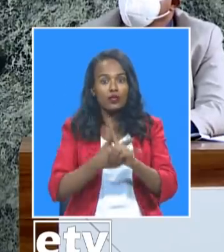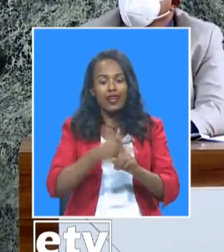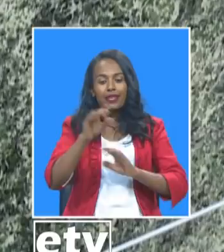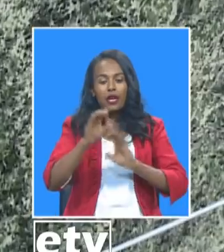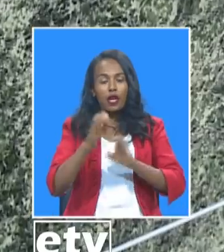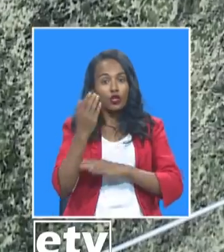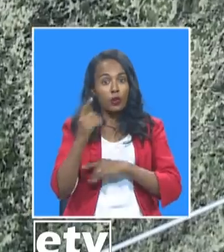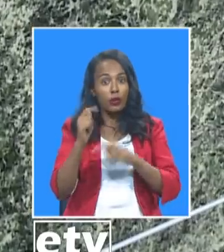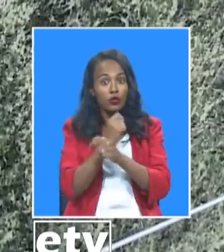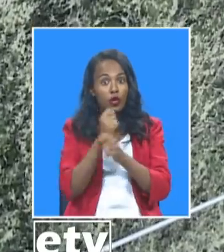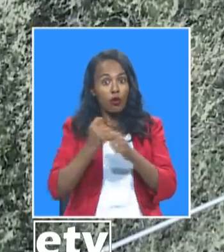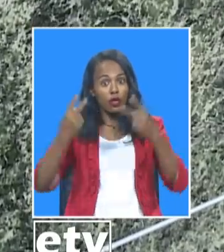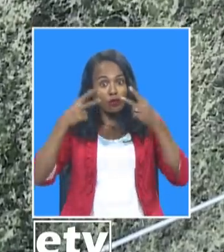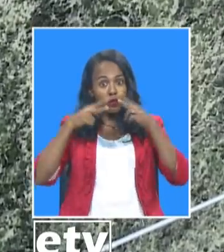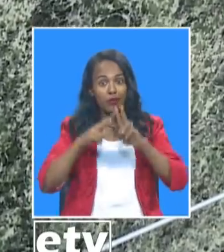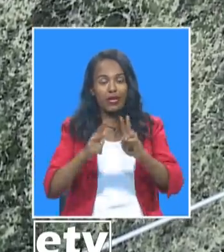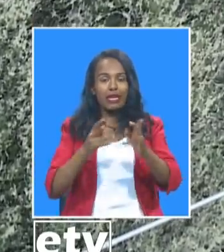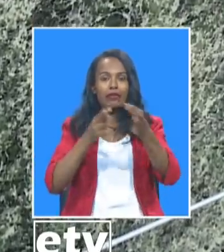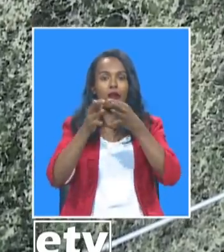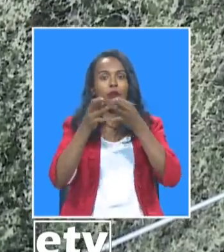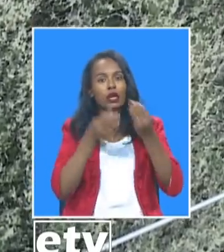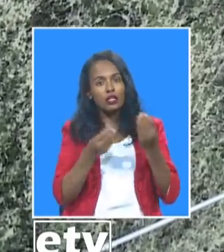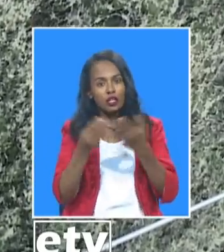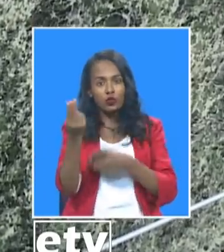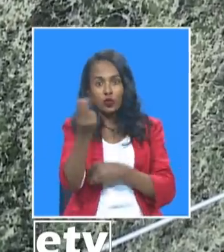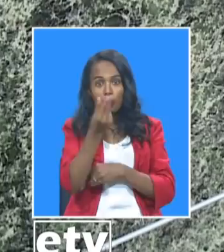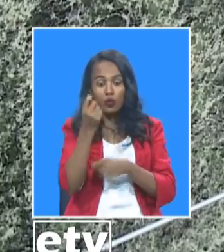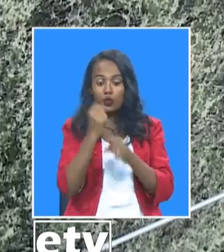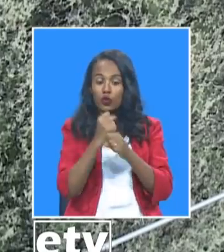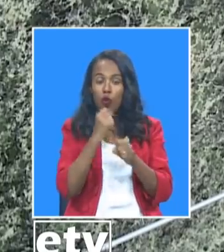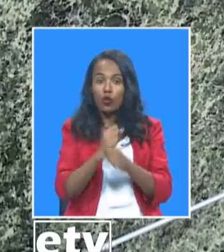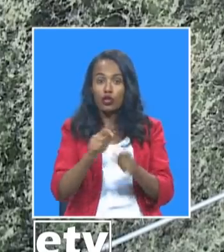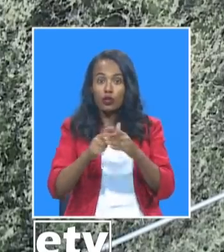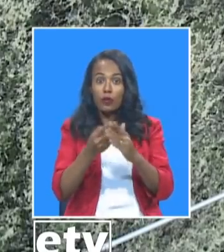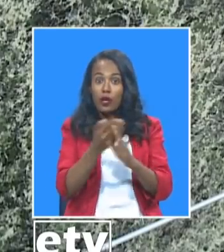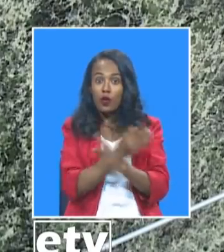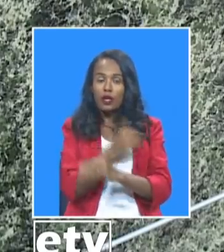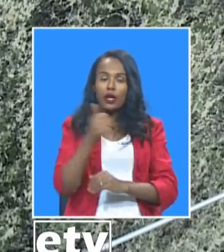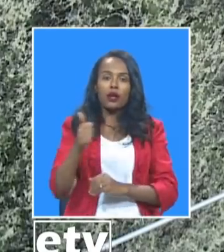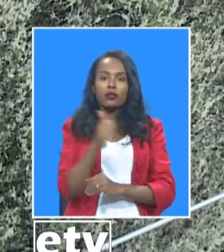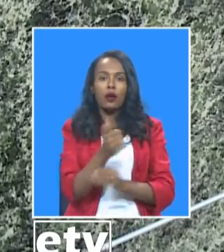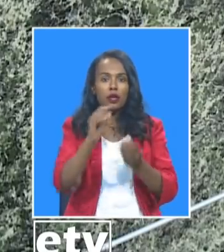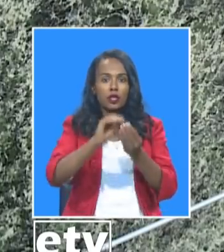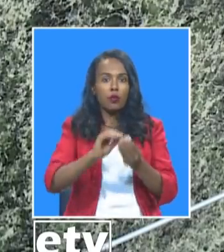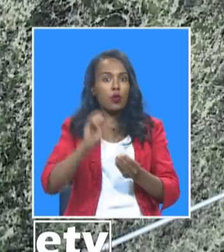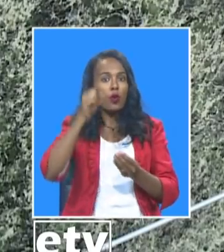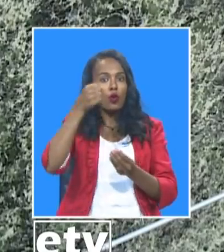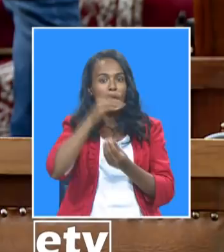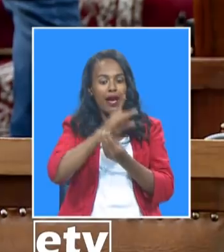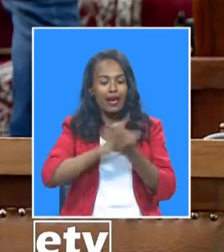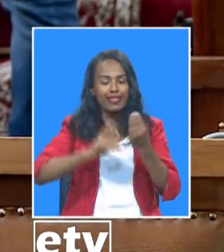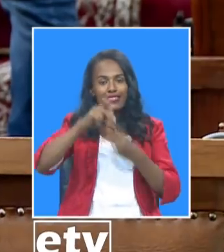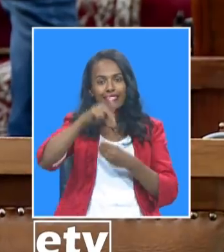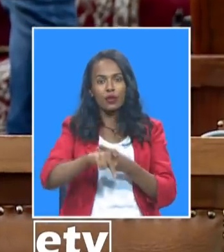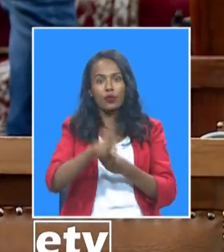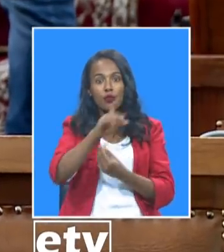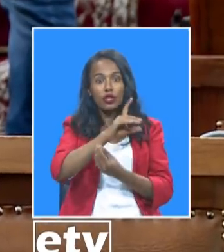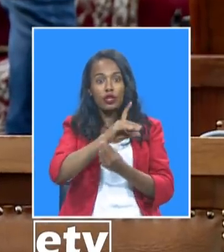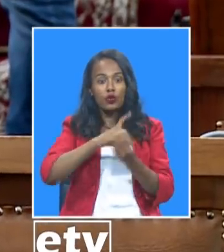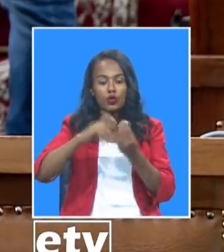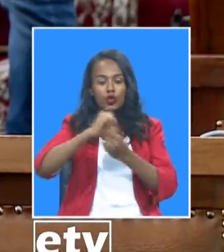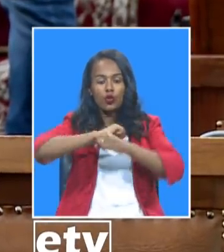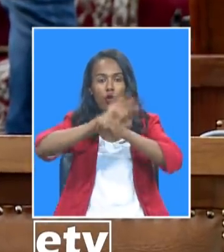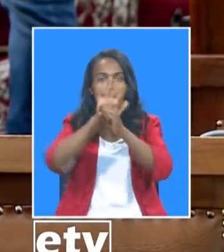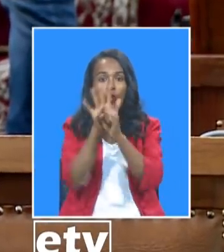ያከናወናቸው ተግባራትን በተመለከተም መግለጫ ሰጥቷል። ቦርዱ ስራውን ከጀመረ ወዲህ አዲስ አበባን ጨምሮ በኦሮሚያ ክልልና በደቡብ ክልሎች ኮሮና